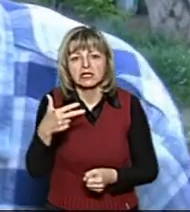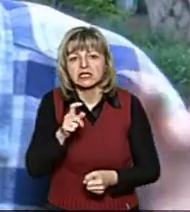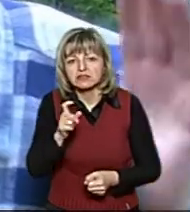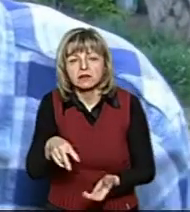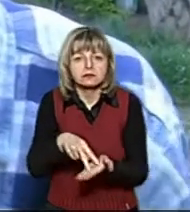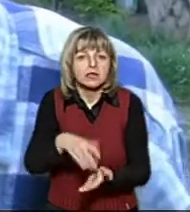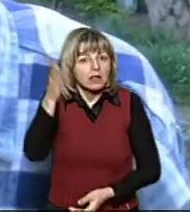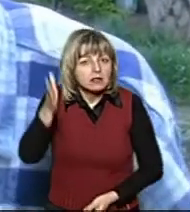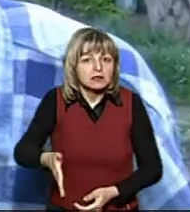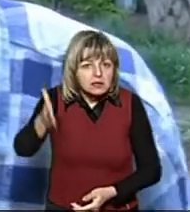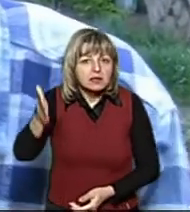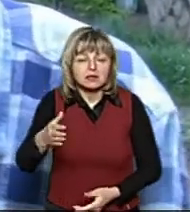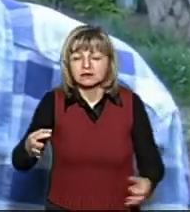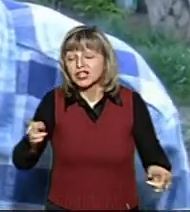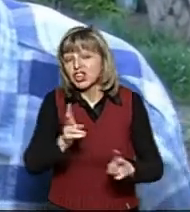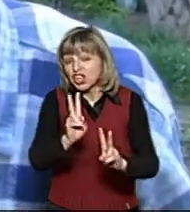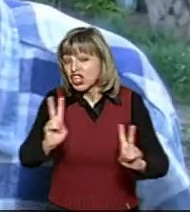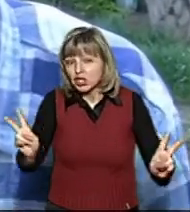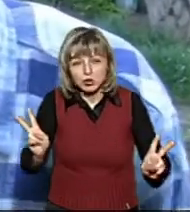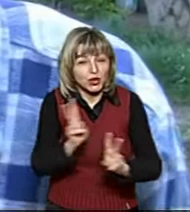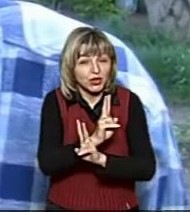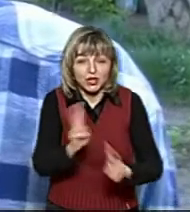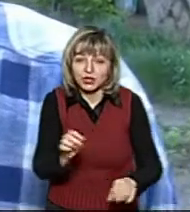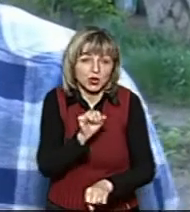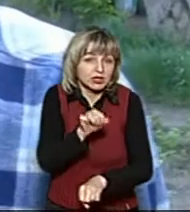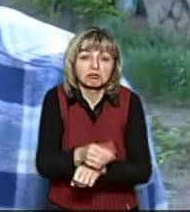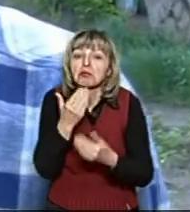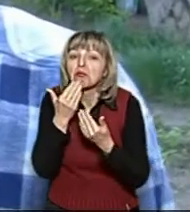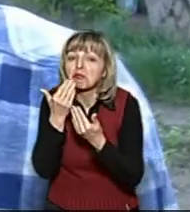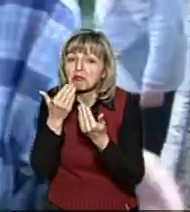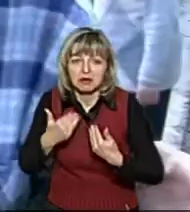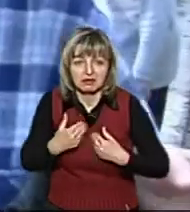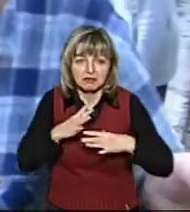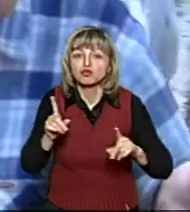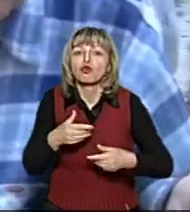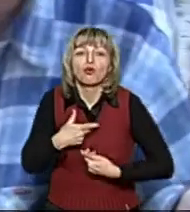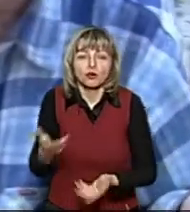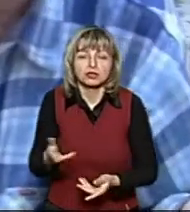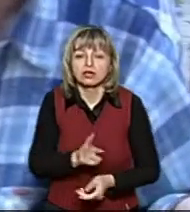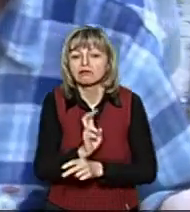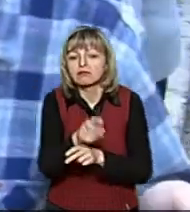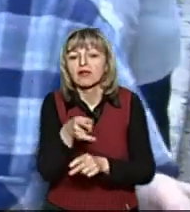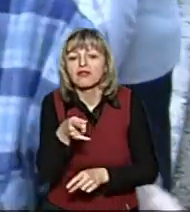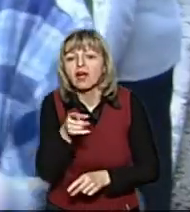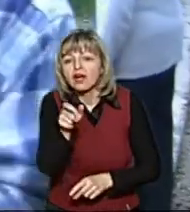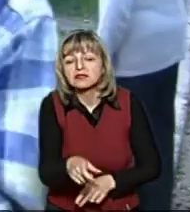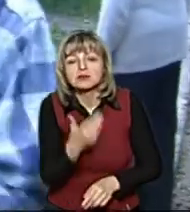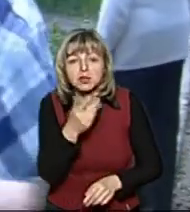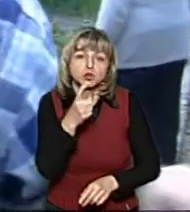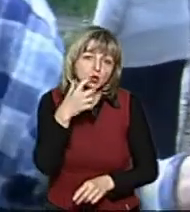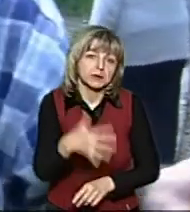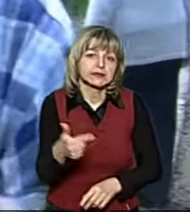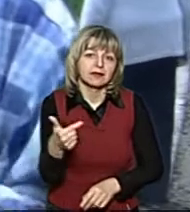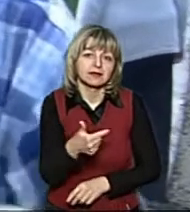ловили, ловили, ловили, ловили, ніхто навіть не тормознув, не запитав, що ви хочете. До таксиста пішли, він каже, ну